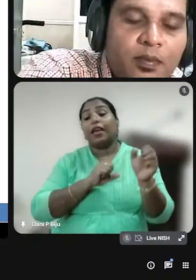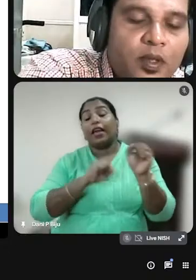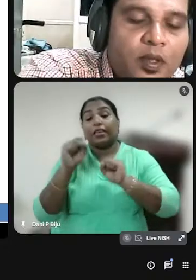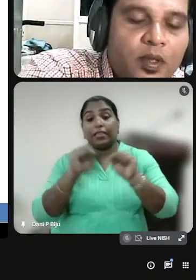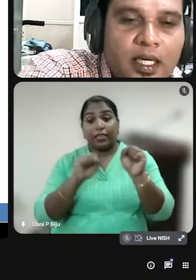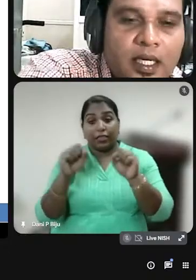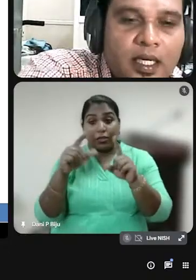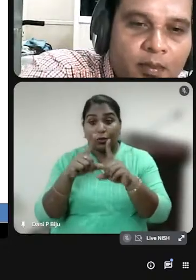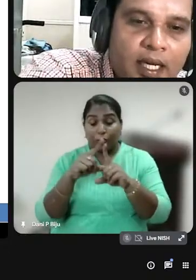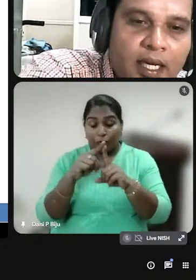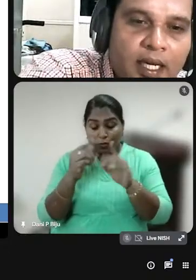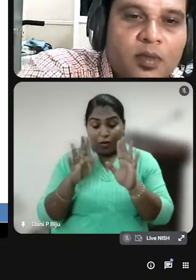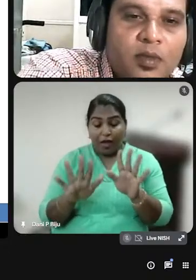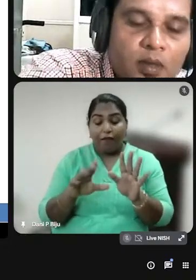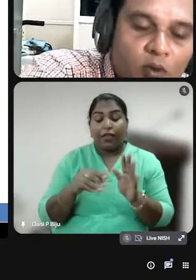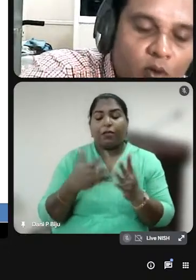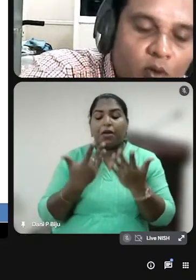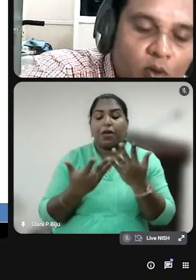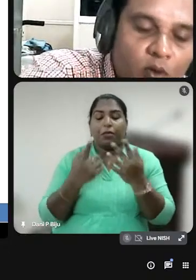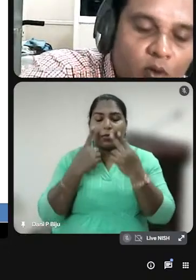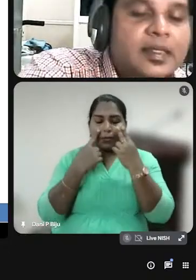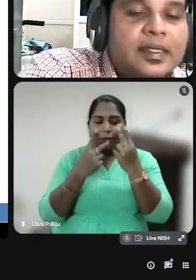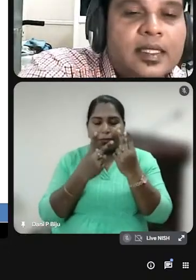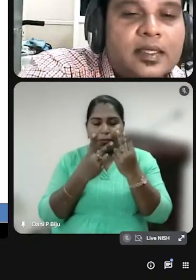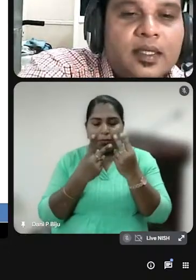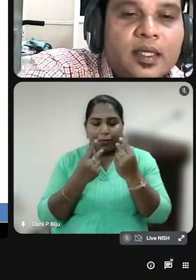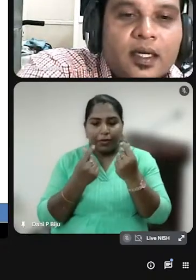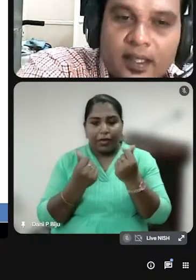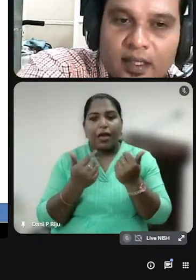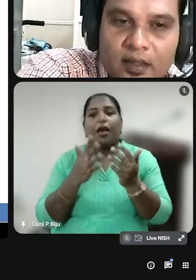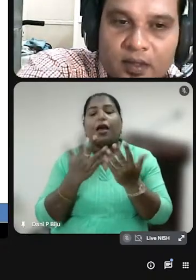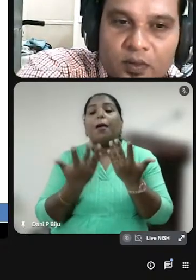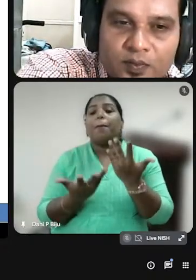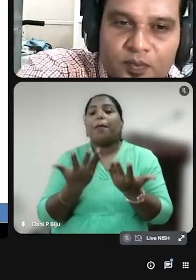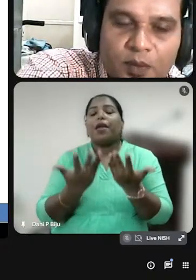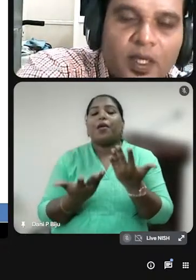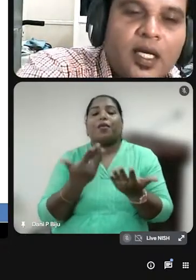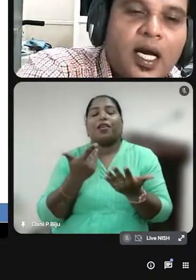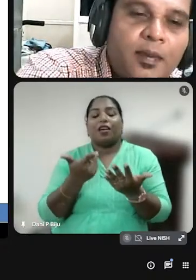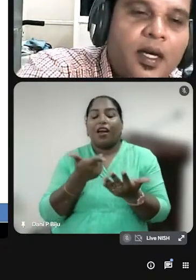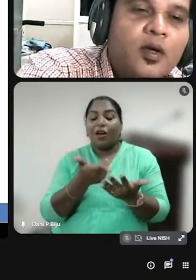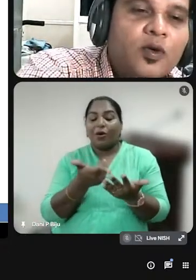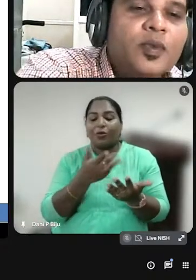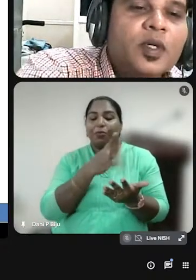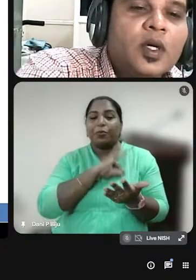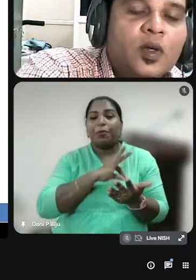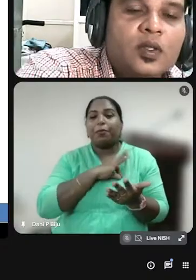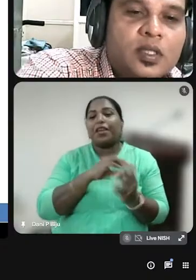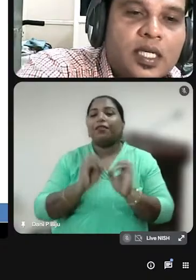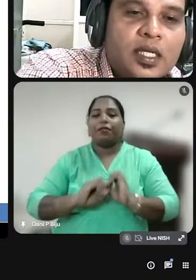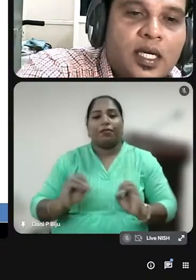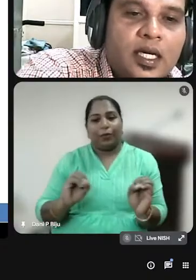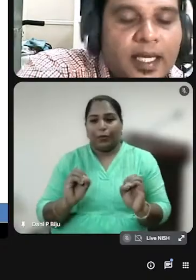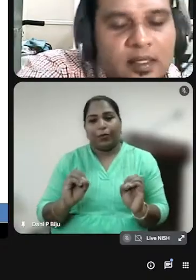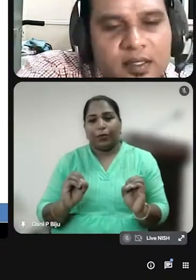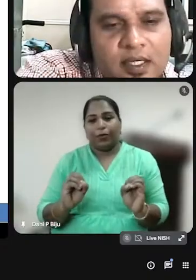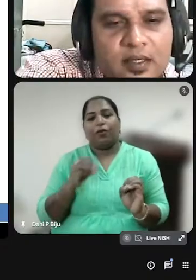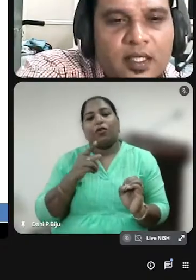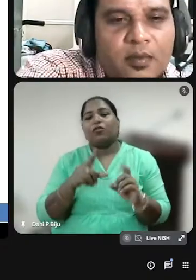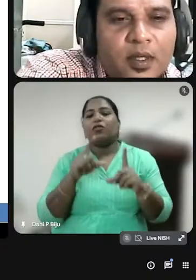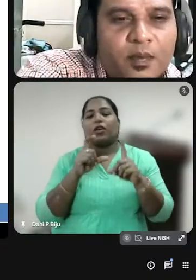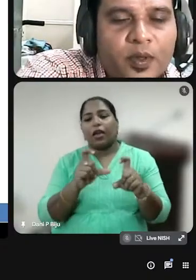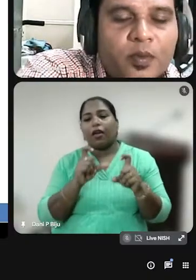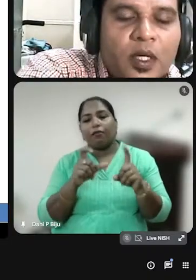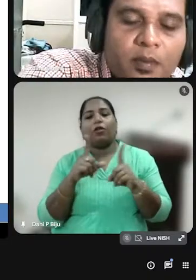ഒരു ഇമ്പോർട്ടൻസ് അല്ലെങ്കിൽ അതിന്റെ മാക്സിമം ഒപ്റ്റിമൽ റിസൾട്ട് കിട്ടാതെ വരുന്നു. അപ്പൊ ആ ഭാഗവും ഒന്ന് ശ്രദ്ധിക്കേണ്ടതാണ്.